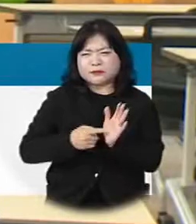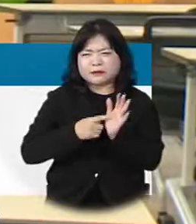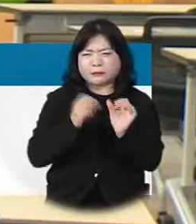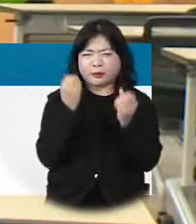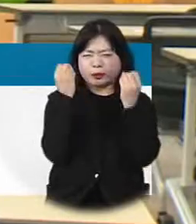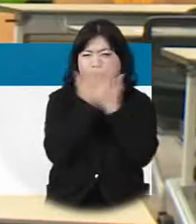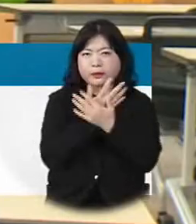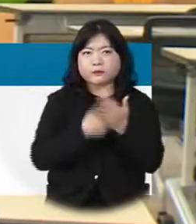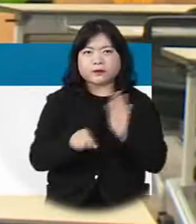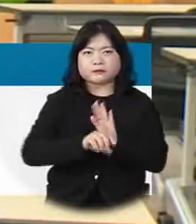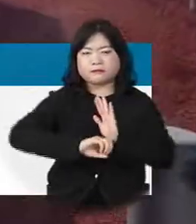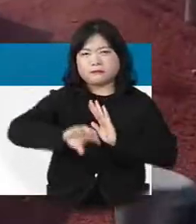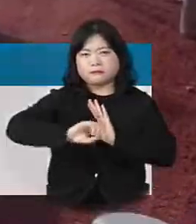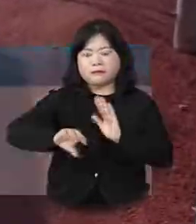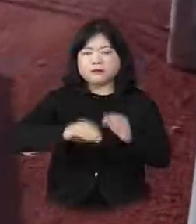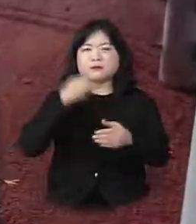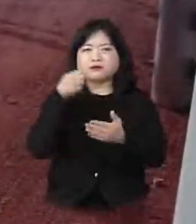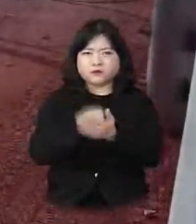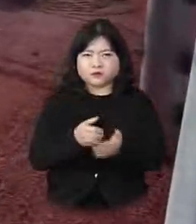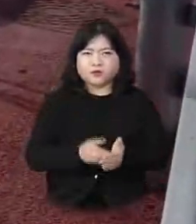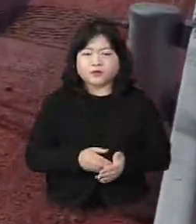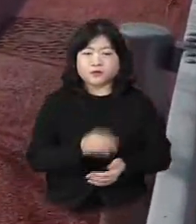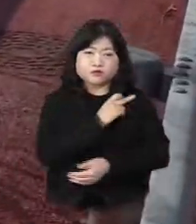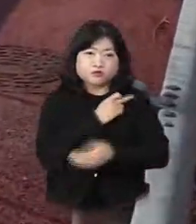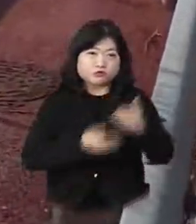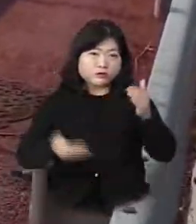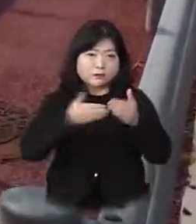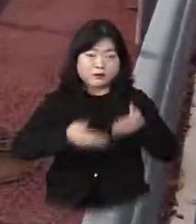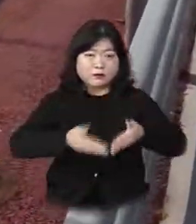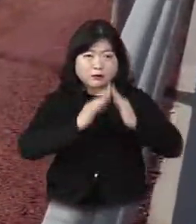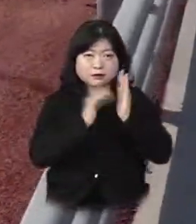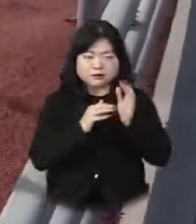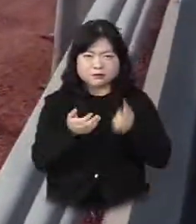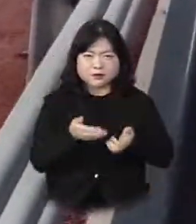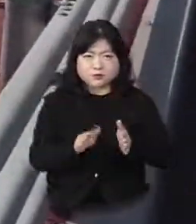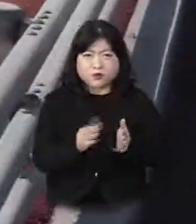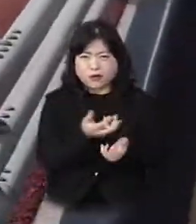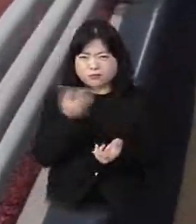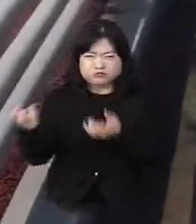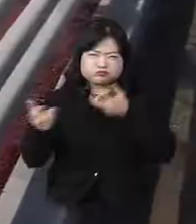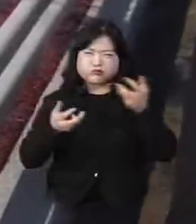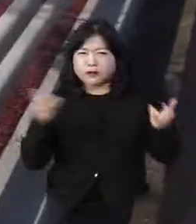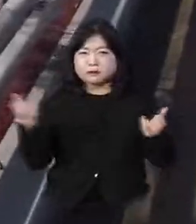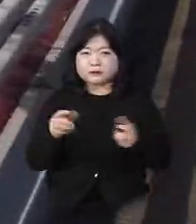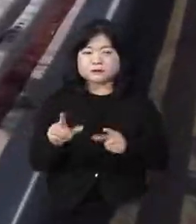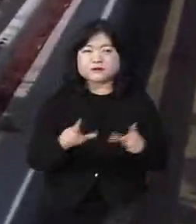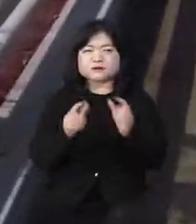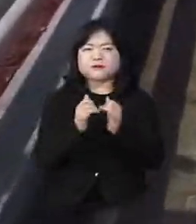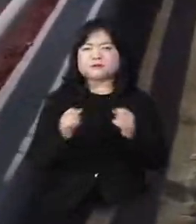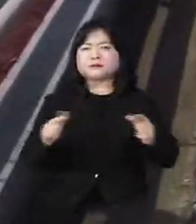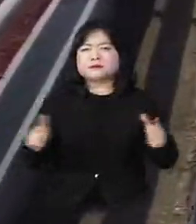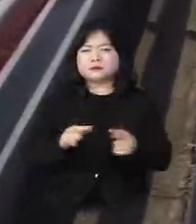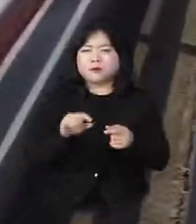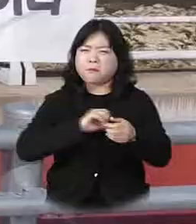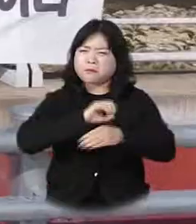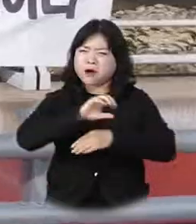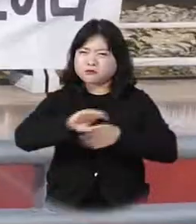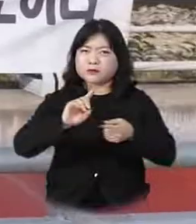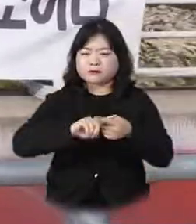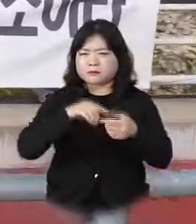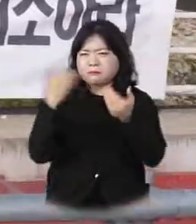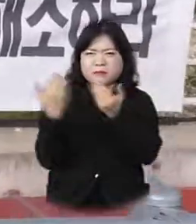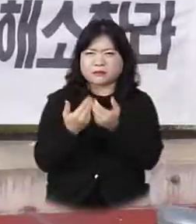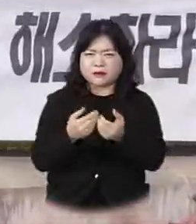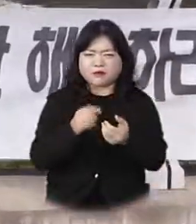지금 방류를 결정한 것입니다. 영주댐 건설로 고향에서 이주한 수몰민과 영주 시민들도 방류에 반대입니다.